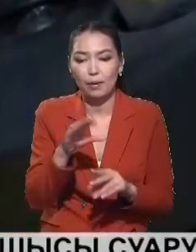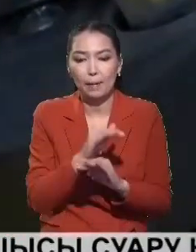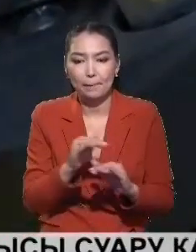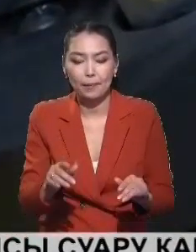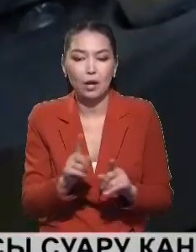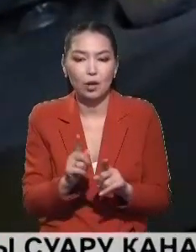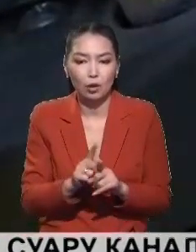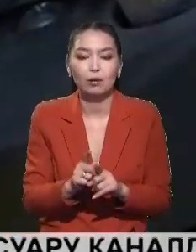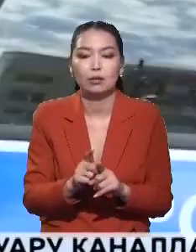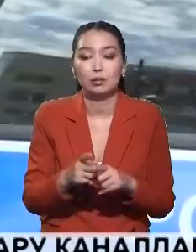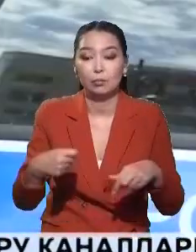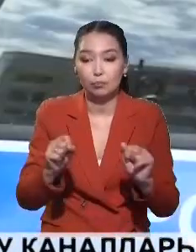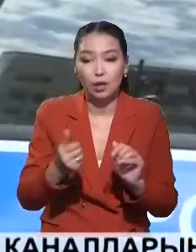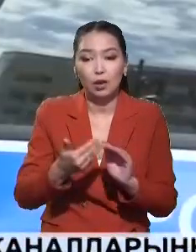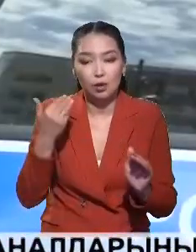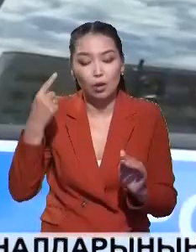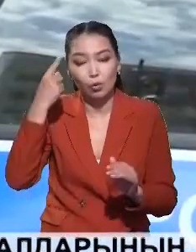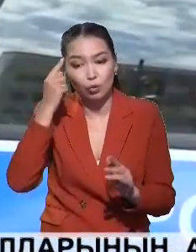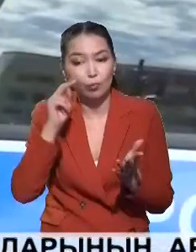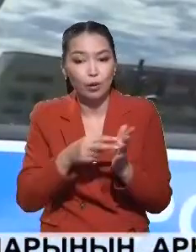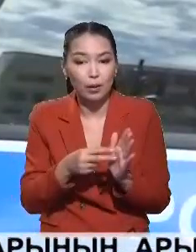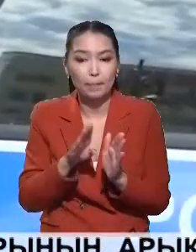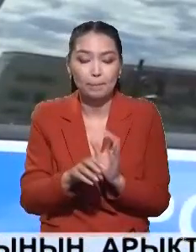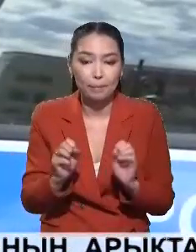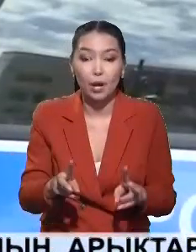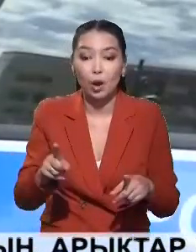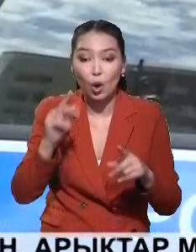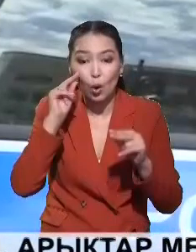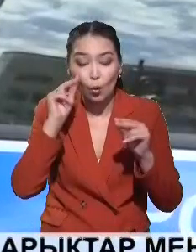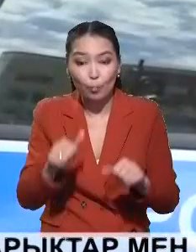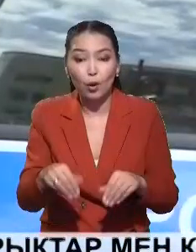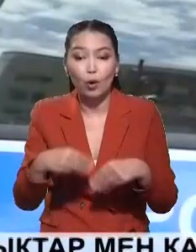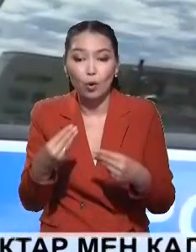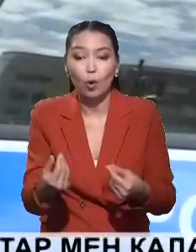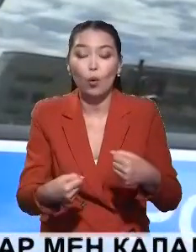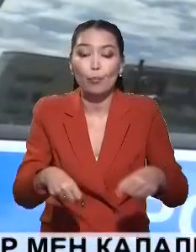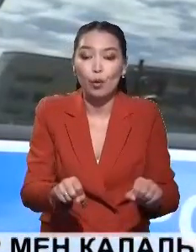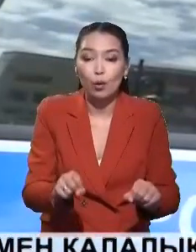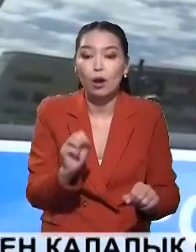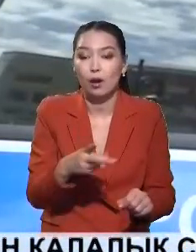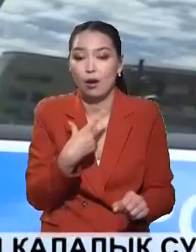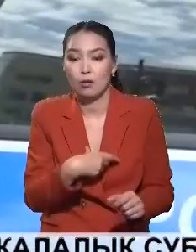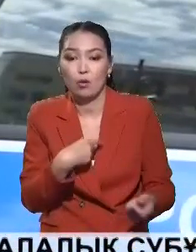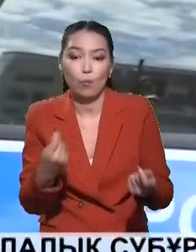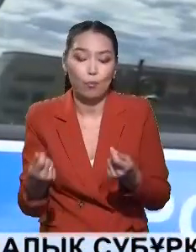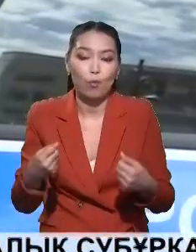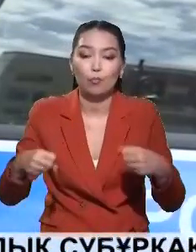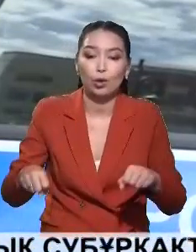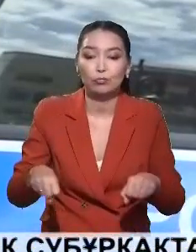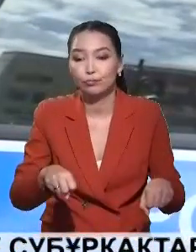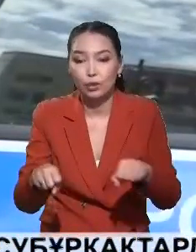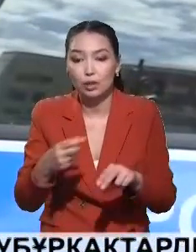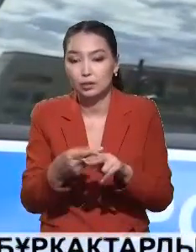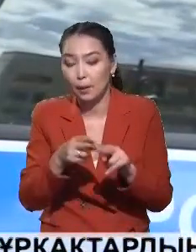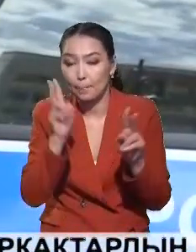бұрын ойланса екен дейді. Жүргізуші куәлік берілмегесін, олар жол жүріс бөлігінде қалай өзін ұстап тұруын, жүруін білмейді.